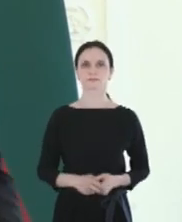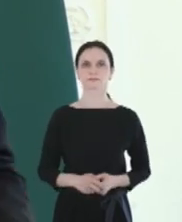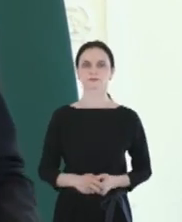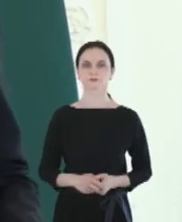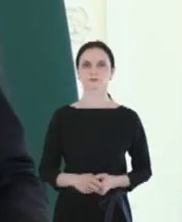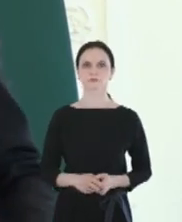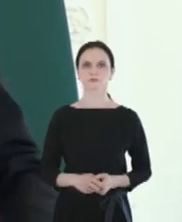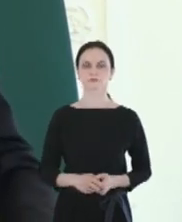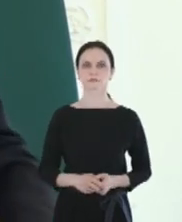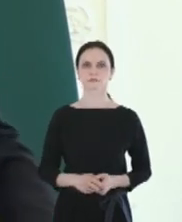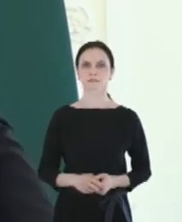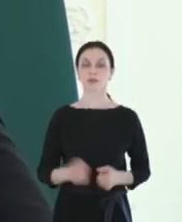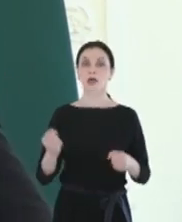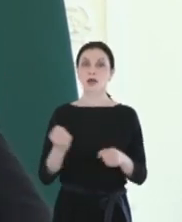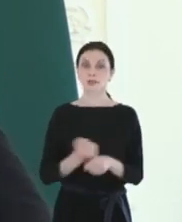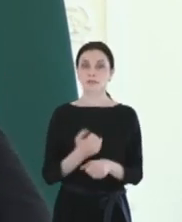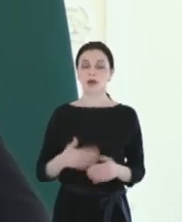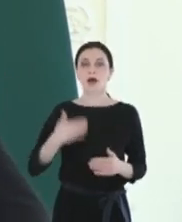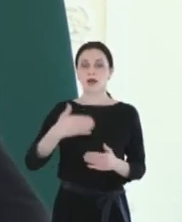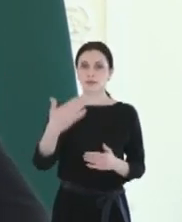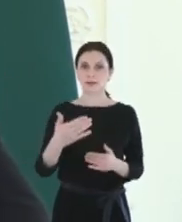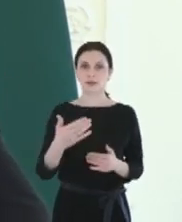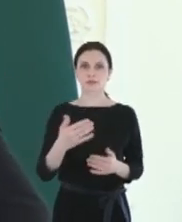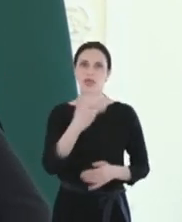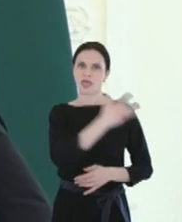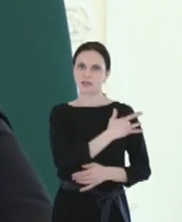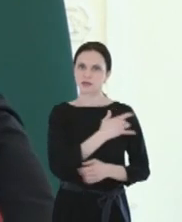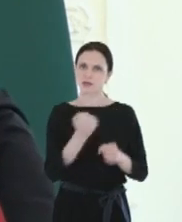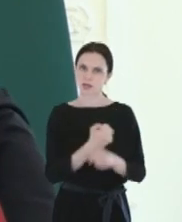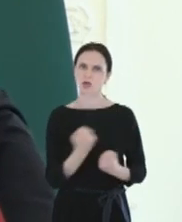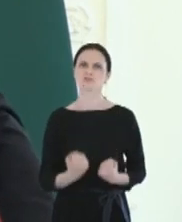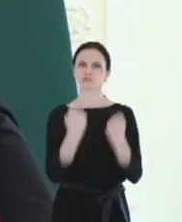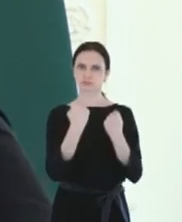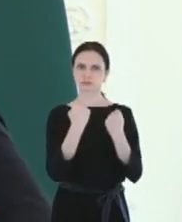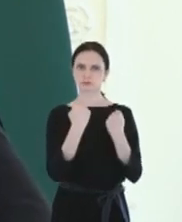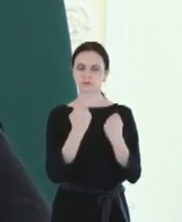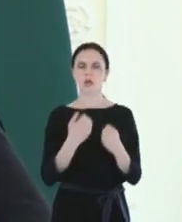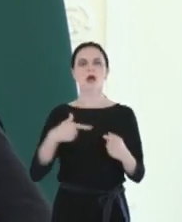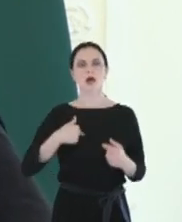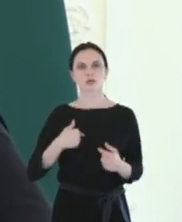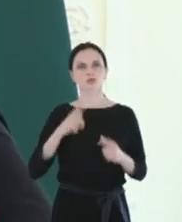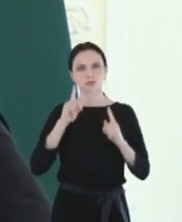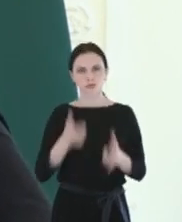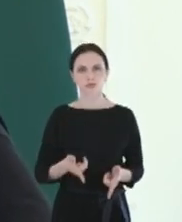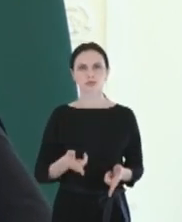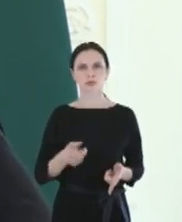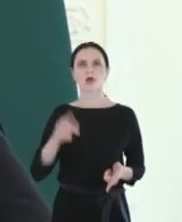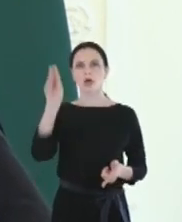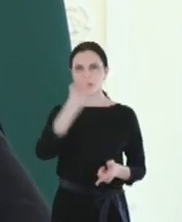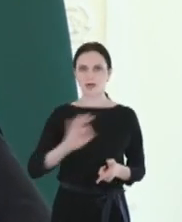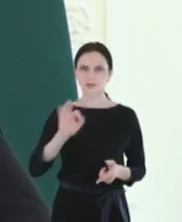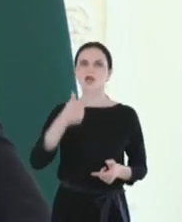laikas žengti saugesnę ir tvaresnę ateities energetiką. Esame visiškai bendraminčiai įgyvendinant